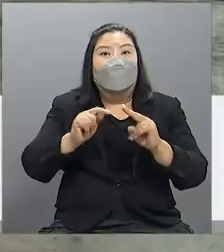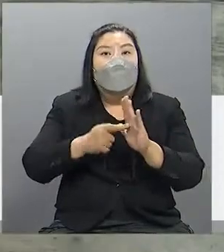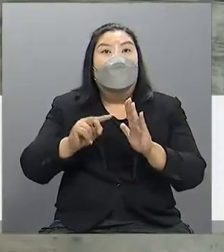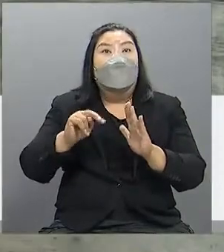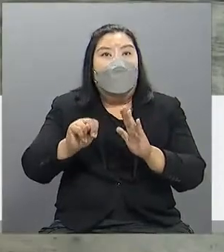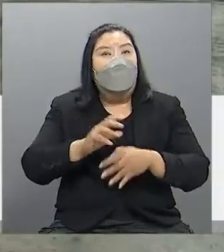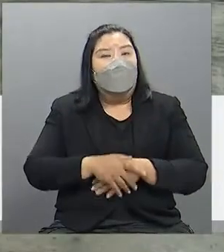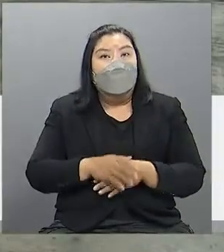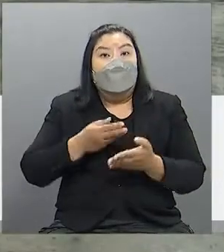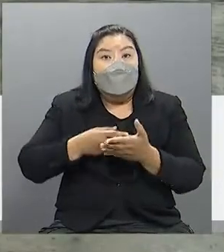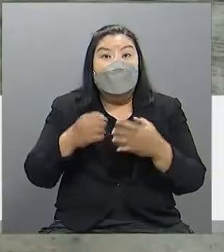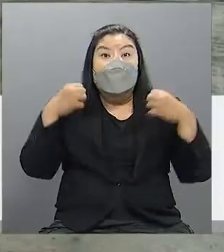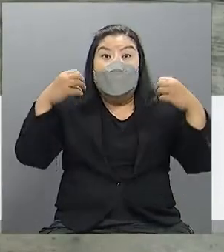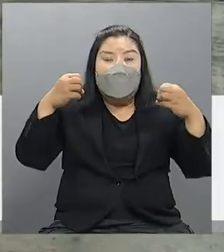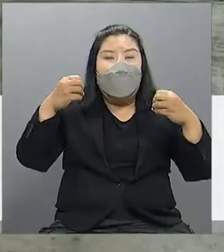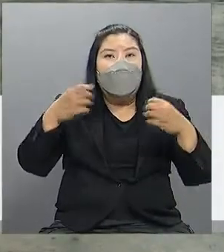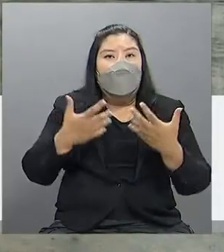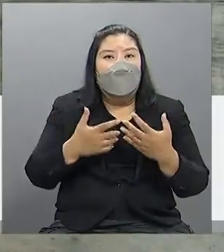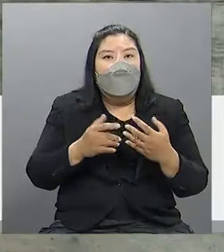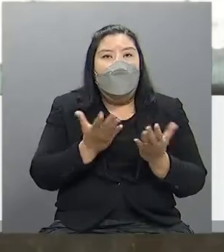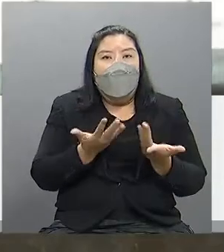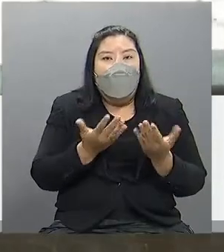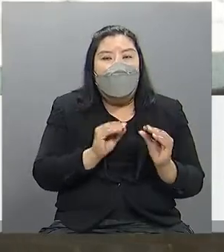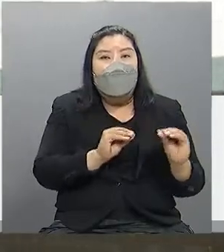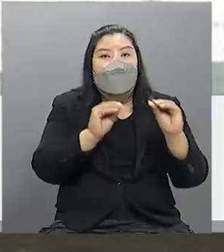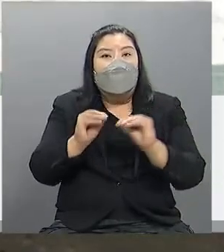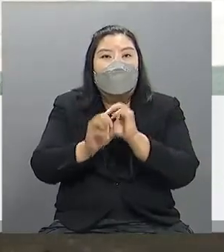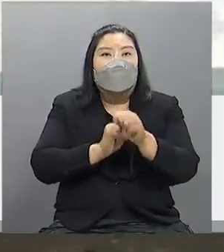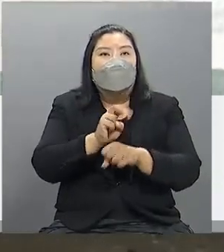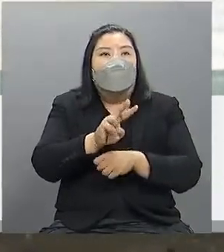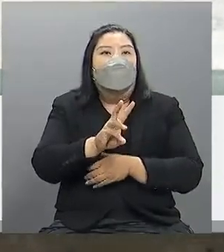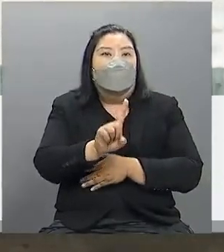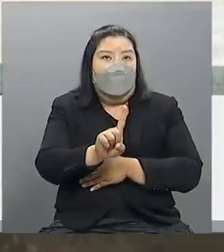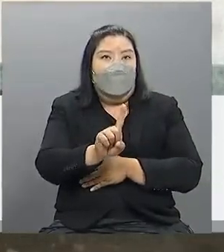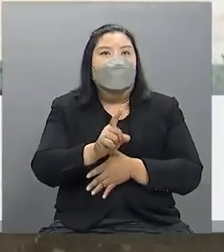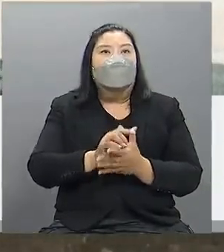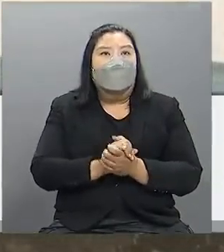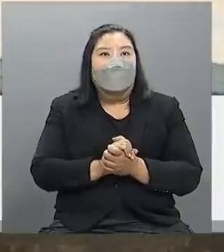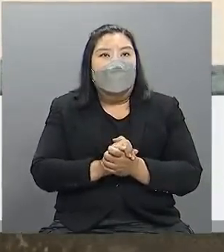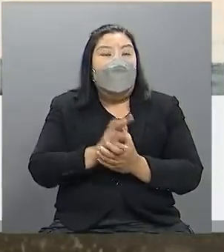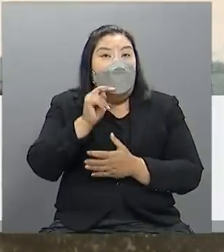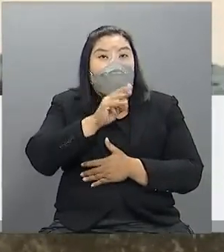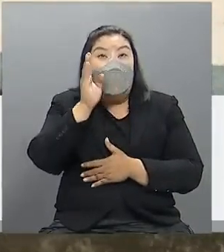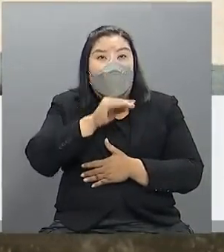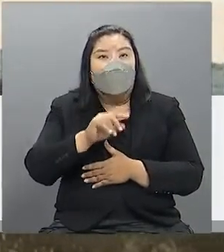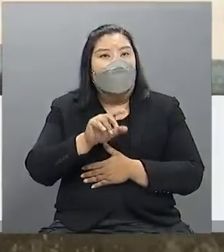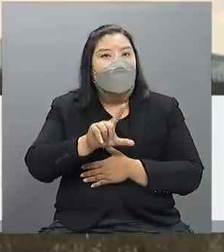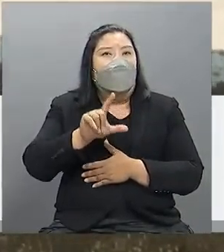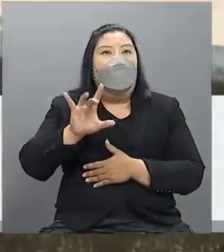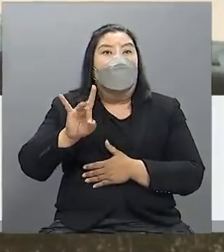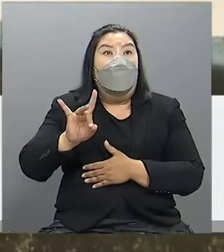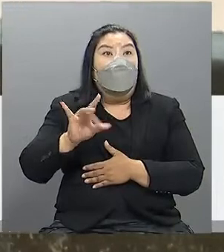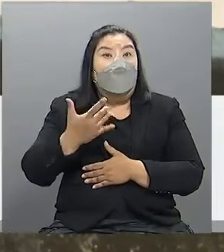ากพลังงานทดแทนตั้งแต่ปี2561ที่ผ่านมาน้ำเสียกว่า8ล้านลูกบาทเมตรที่มาจากการสกัดผลปาล์มดิ